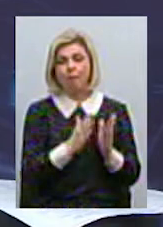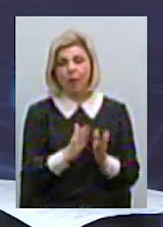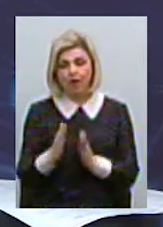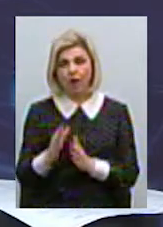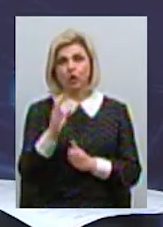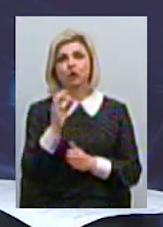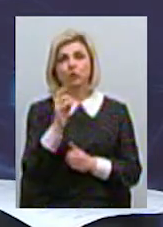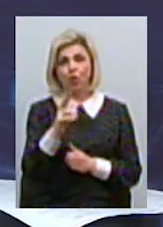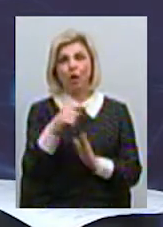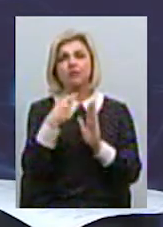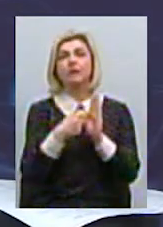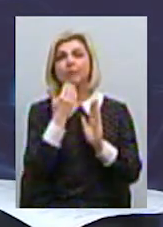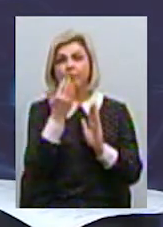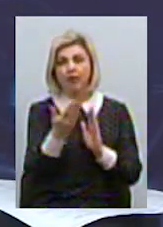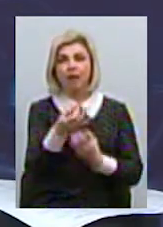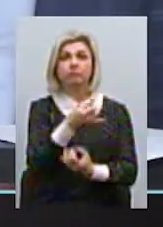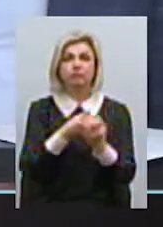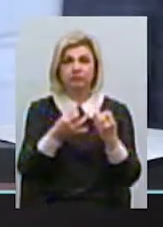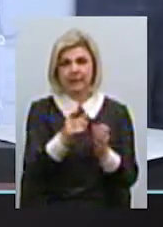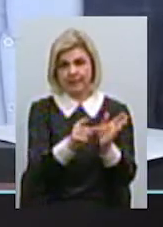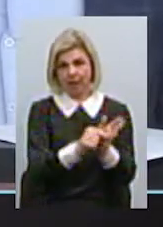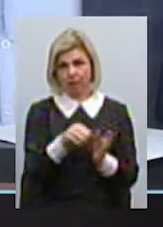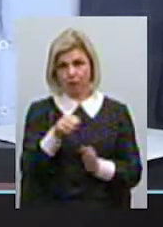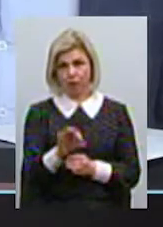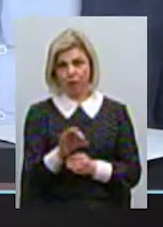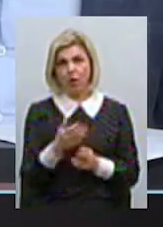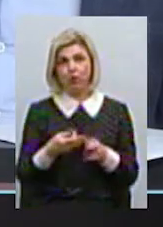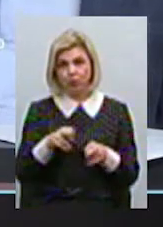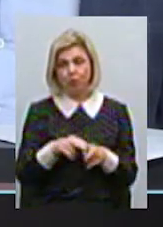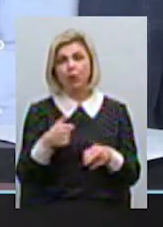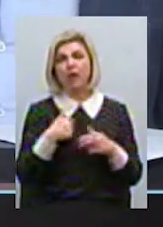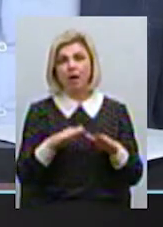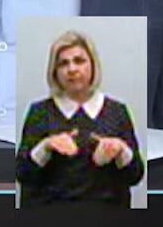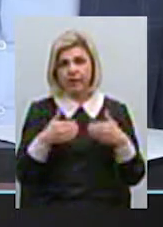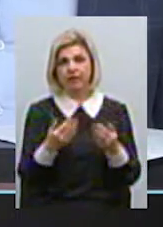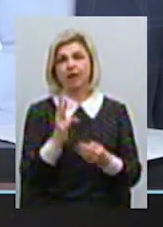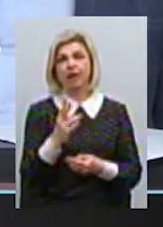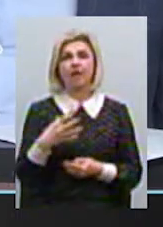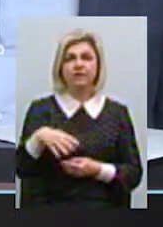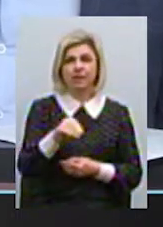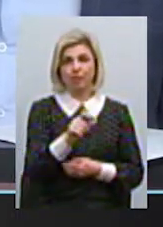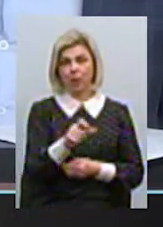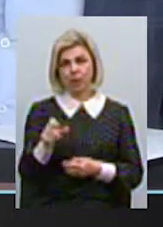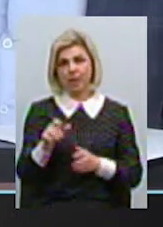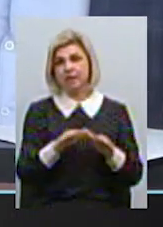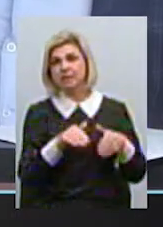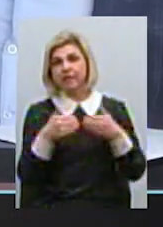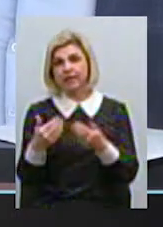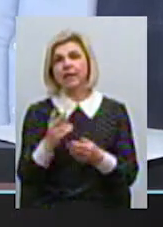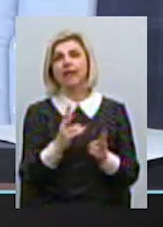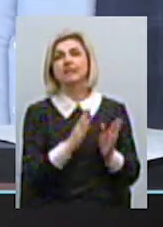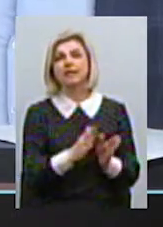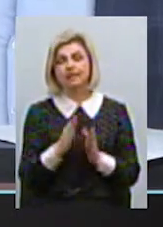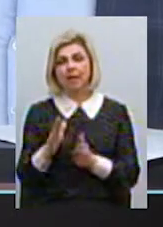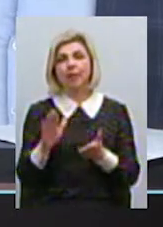строками, задати питання, порадитись з кимось. Тому я звертаюся до всіх громадян, звертатися до системи